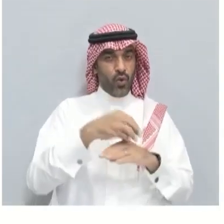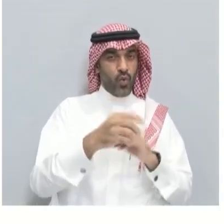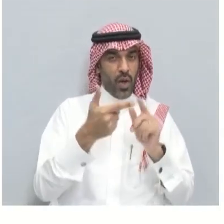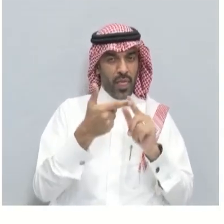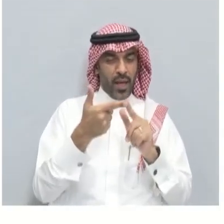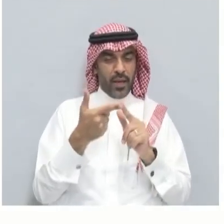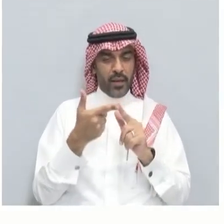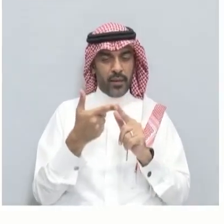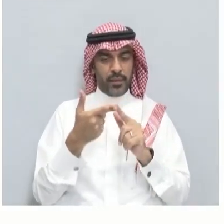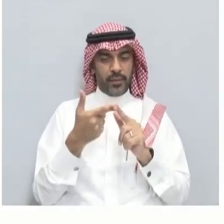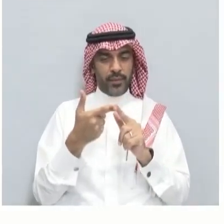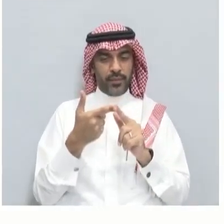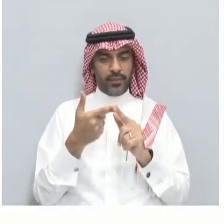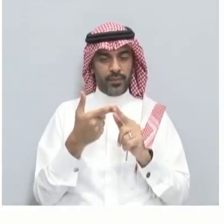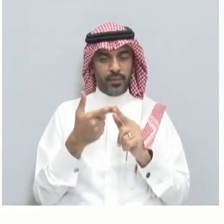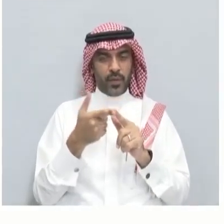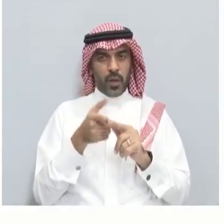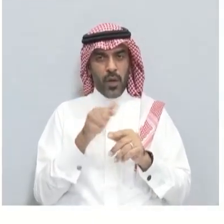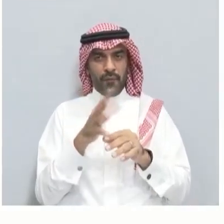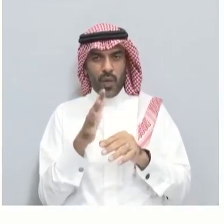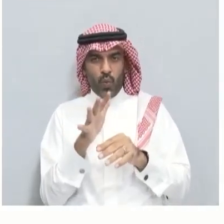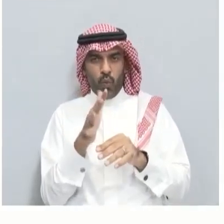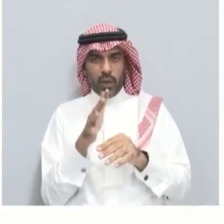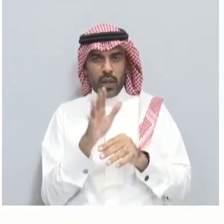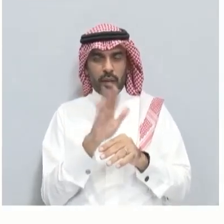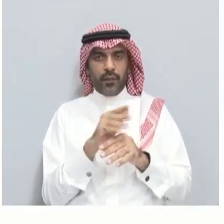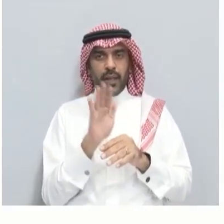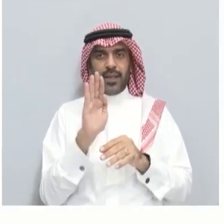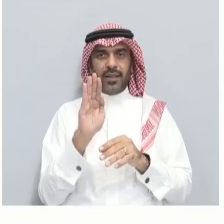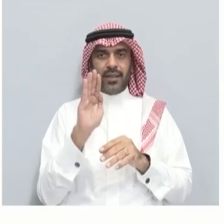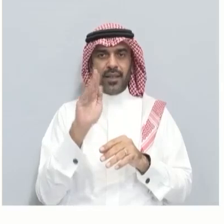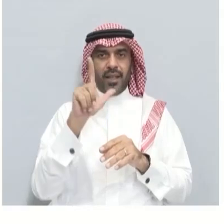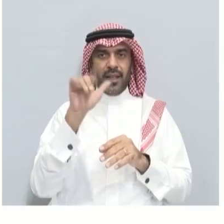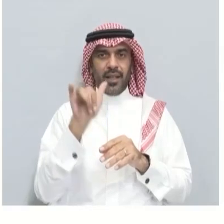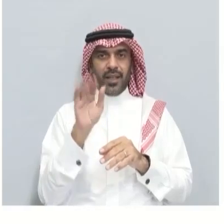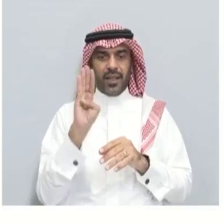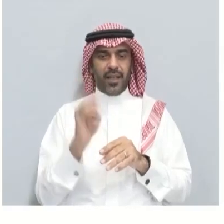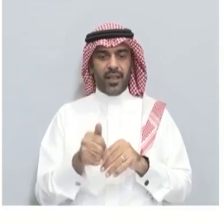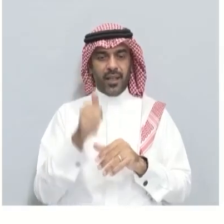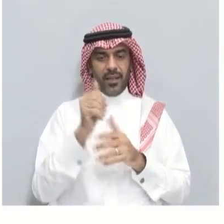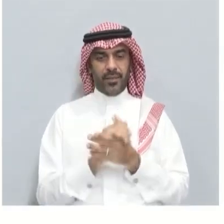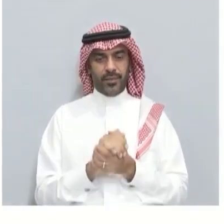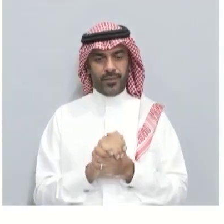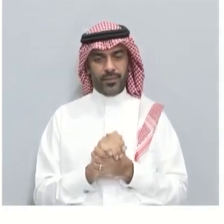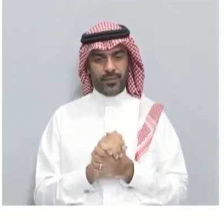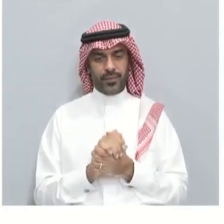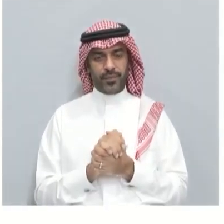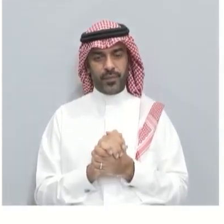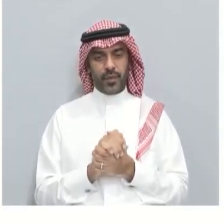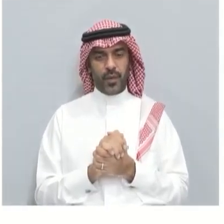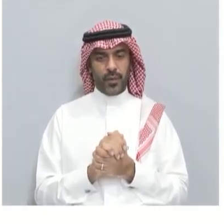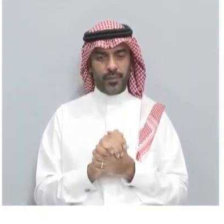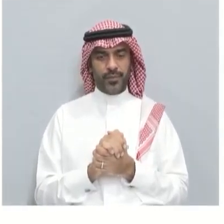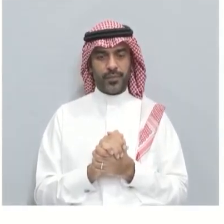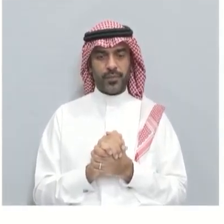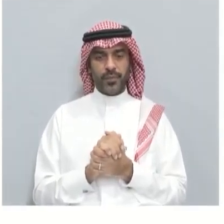نسبه متوسطه من ماذا من السلكه ثورانه يكون متوسط هي اصغر هذه البراكين لماذا هي اصغر هذه